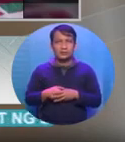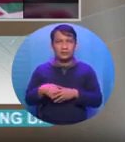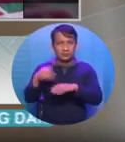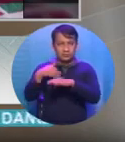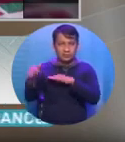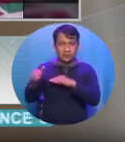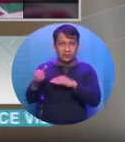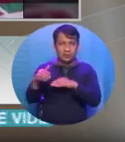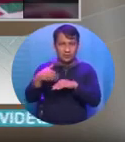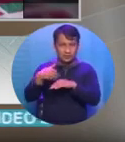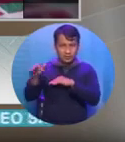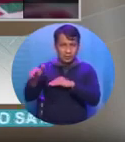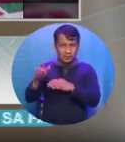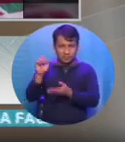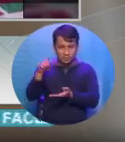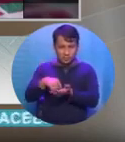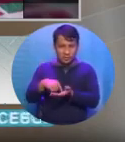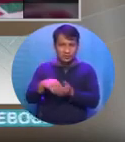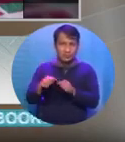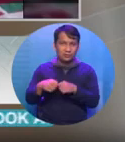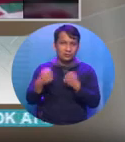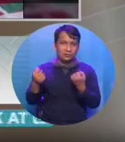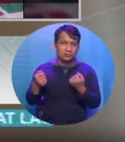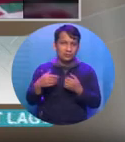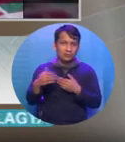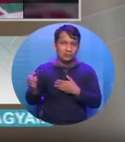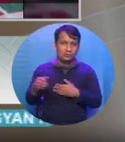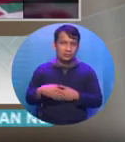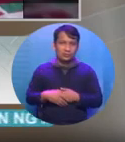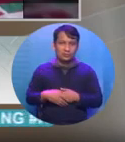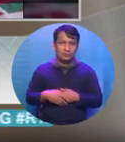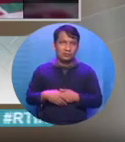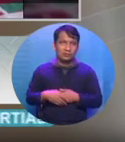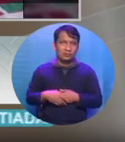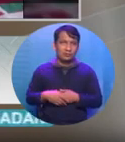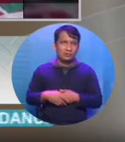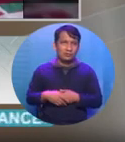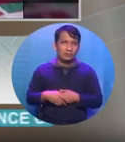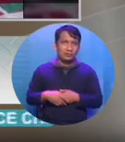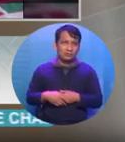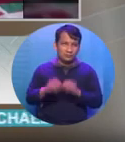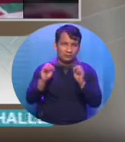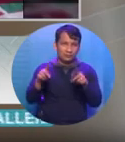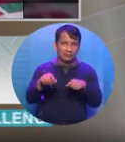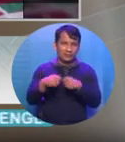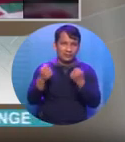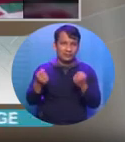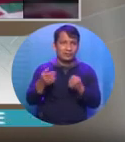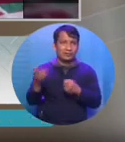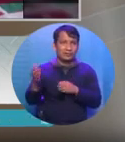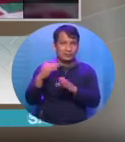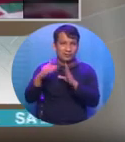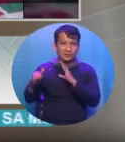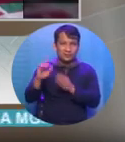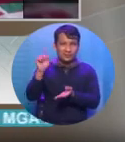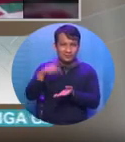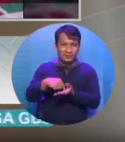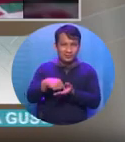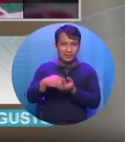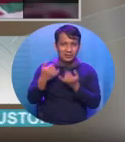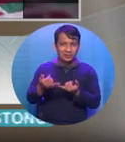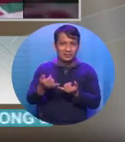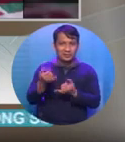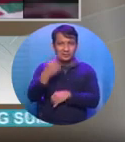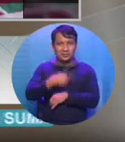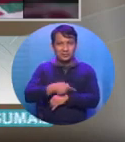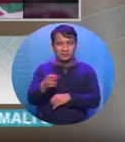1,000 para tapos na, magbati na kayo. Move on na kayo. Okay, kayo. Po, sir. Okay? Okay po, sir. Okay na, o sige. Padala kita ng 1,000 pesos ngayong araw na